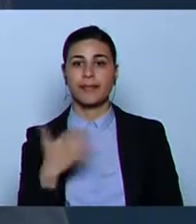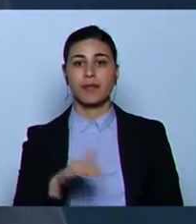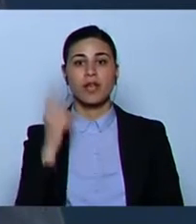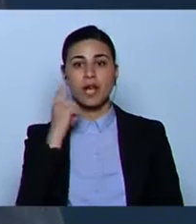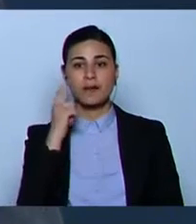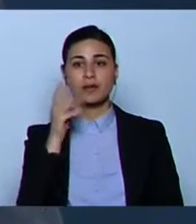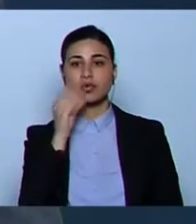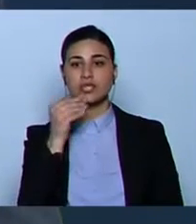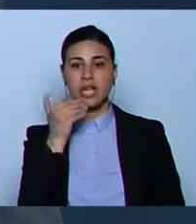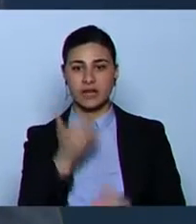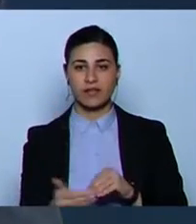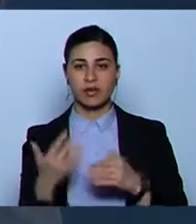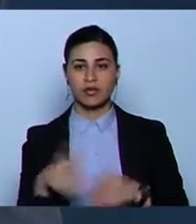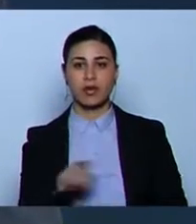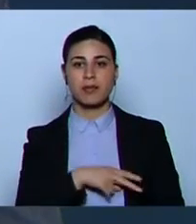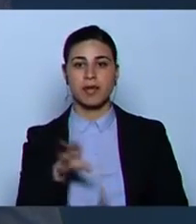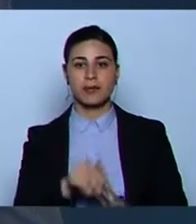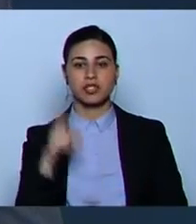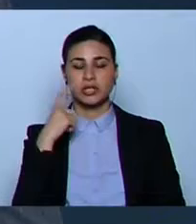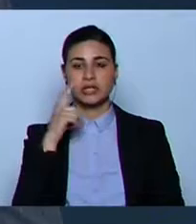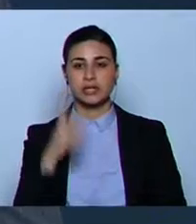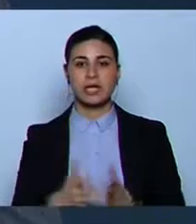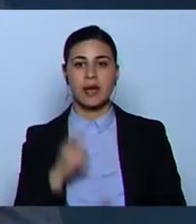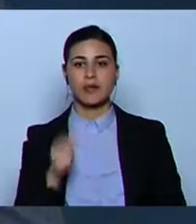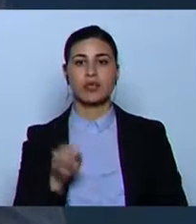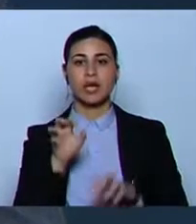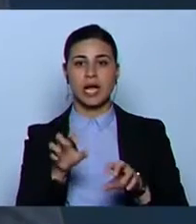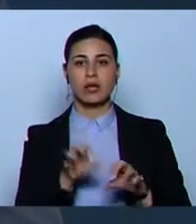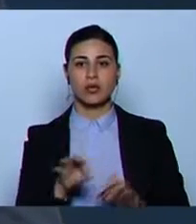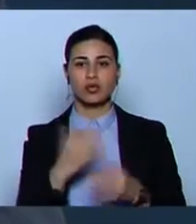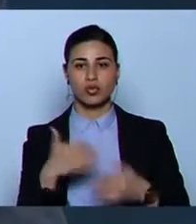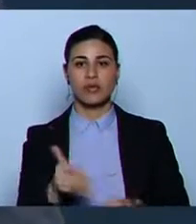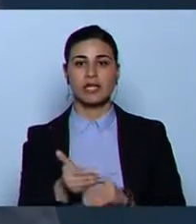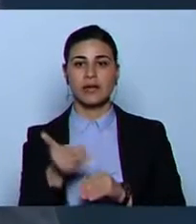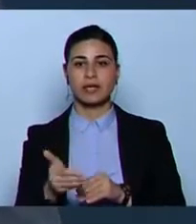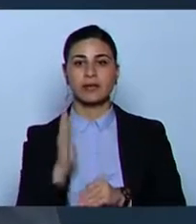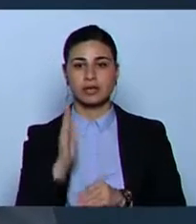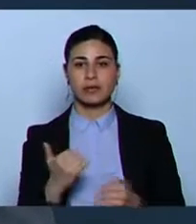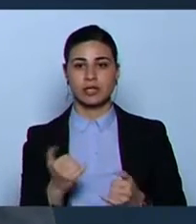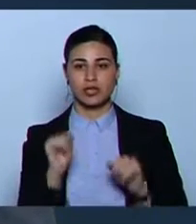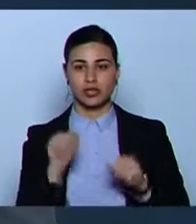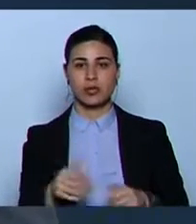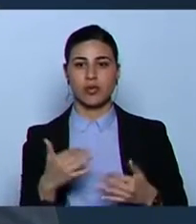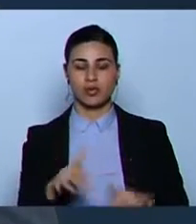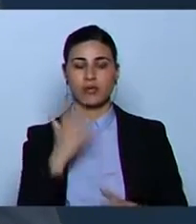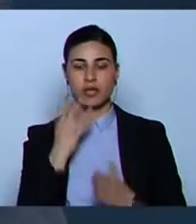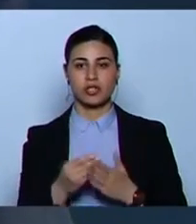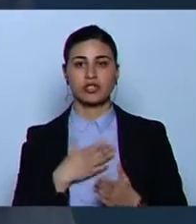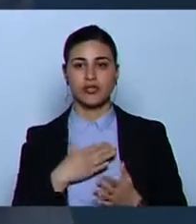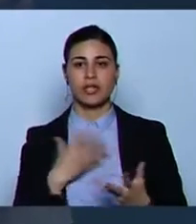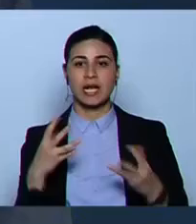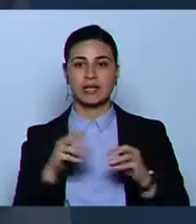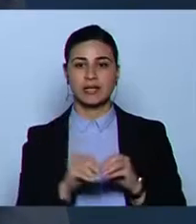ამას ყველაფერს, უდესაც უკვე პარლამენტში იქნებოდა ინიცირებული კანონპროექტი და უკვე დაგვიანებული იქნებოდა შეიძლება დღეს უკვე ჩვენ